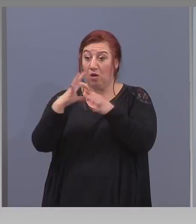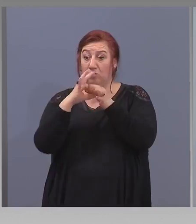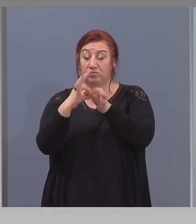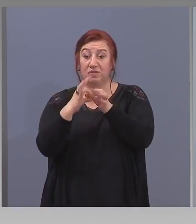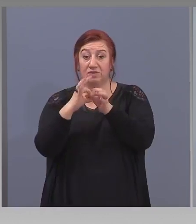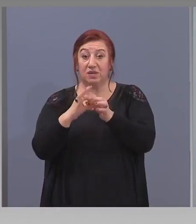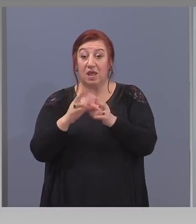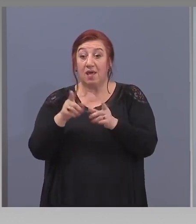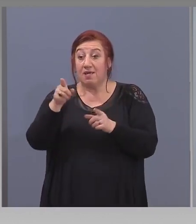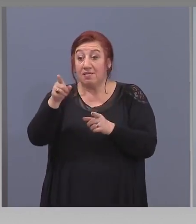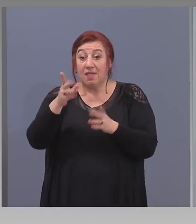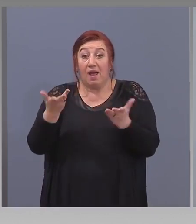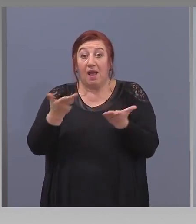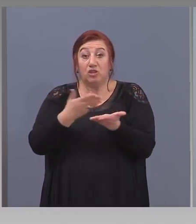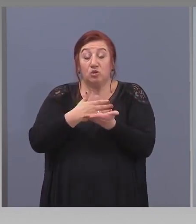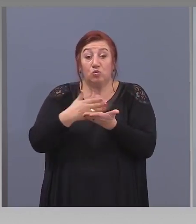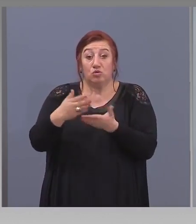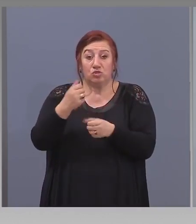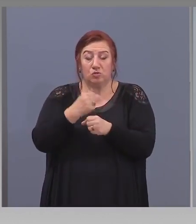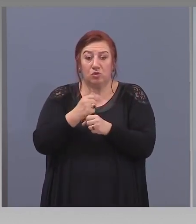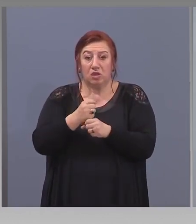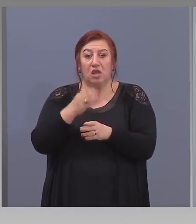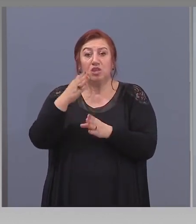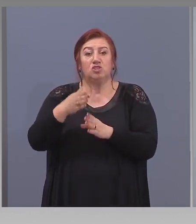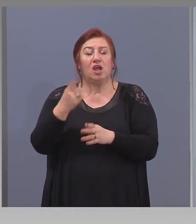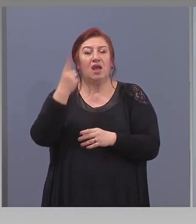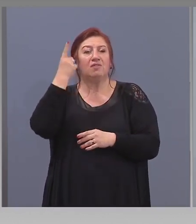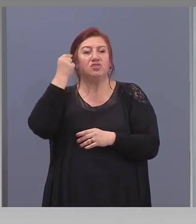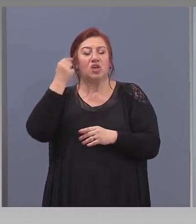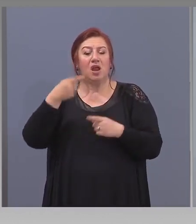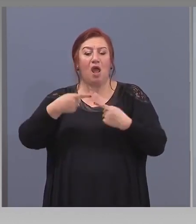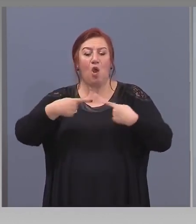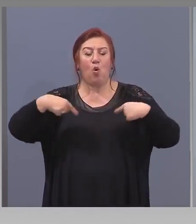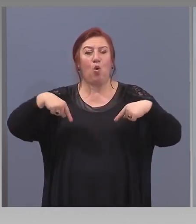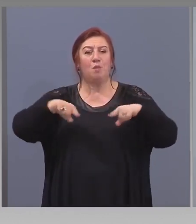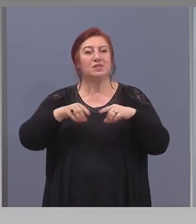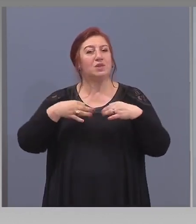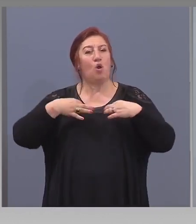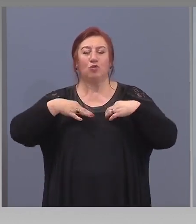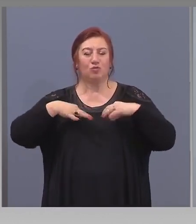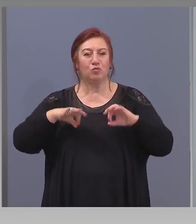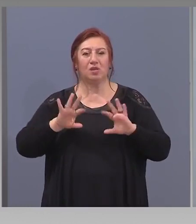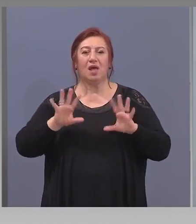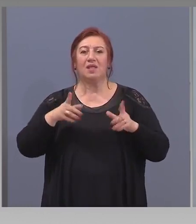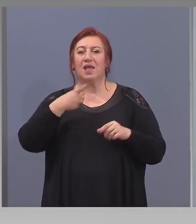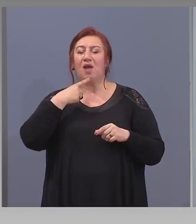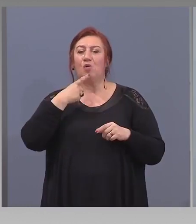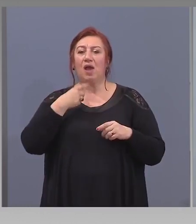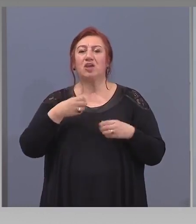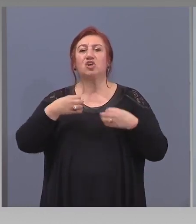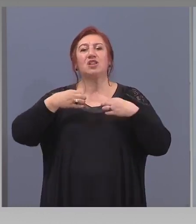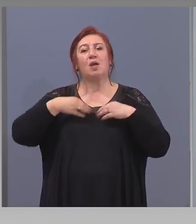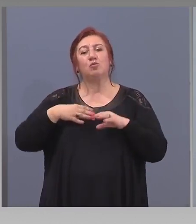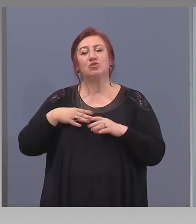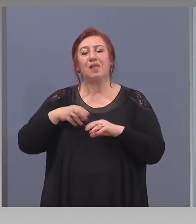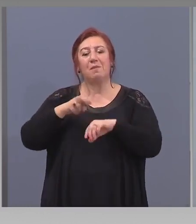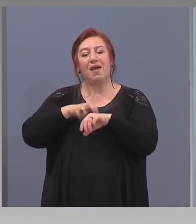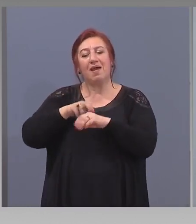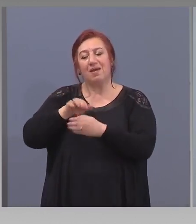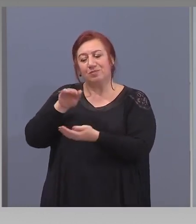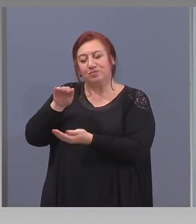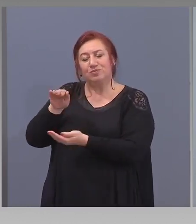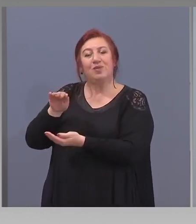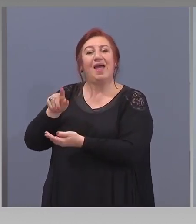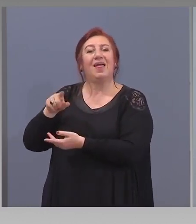те да работят? Едва вчера комисията ни освободи. Или някой като каже да пуснат дефицита. Ние дефицит лесно правим. При